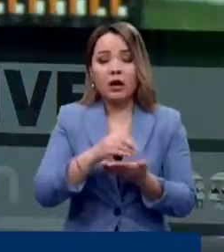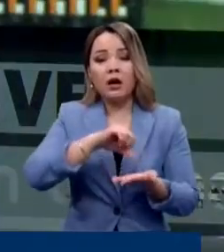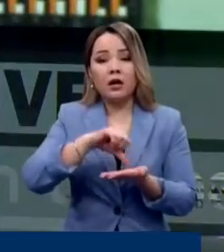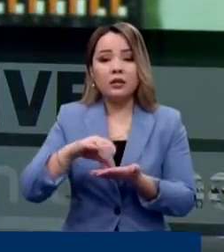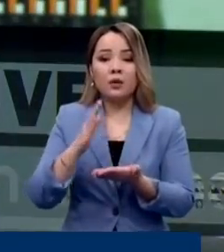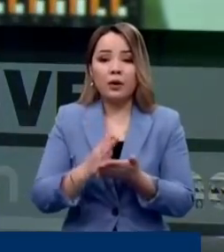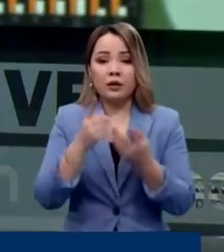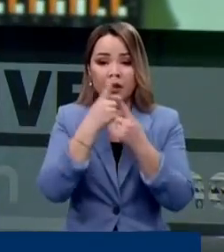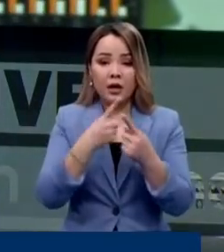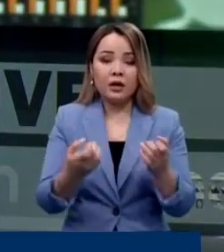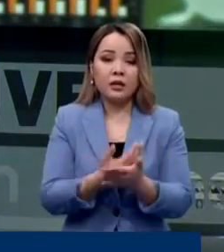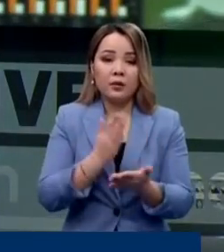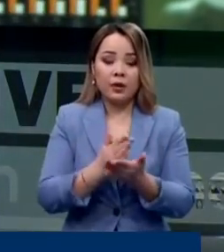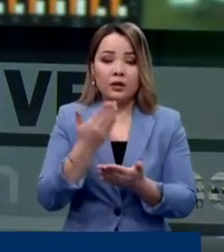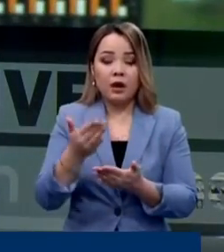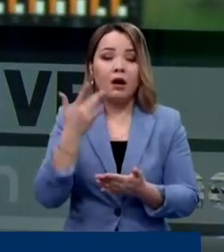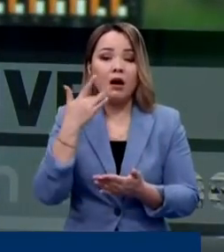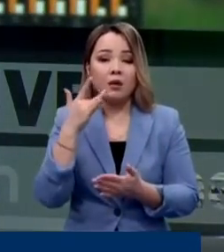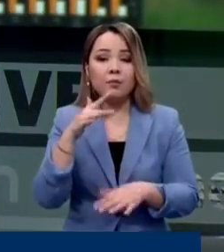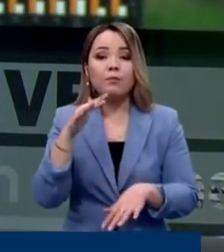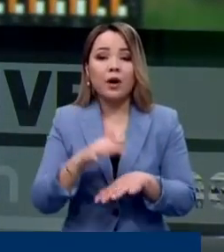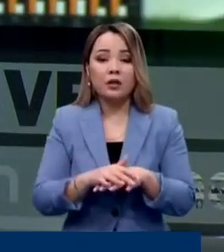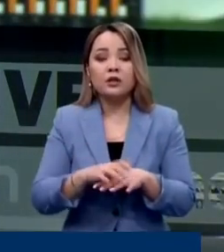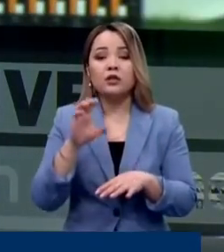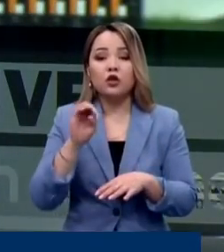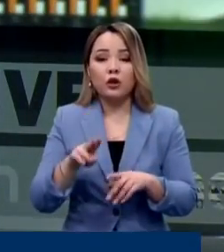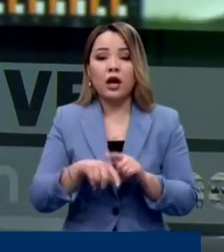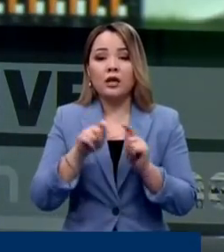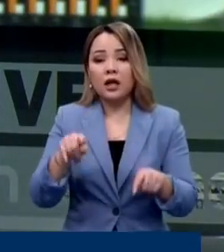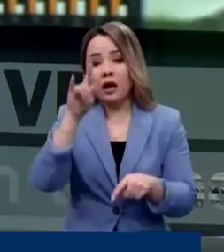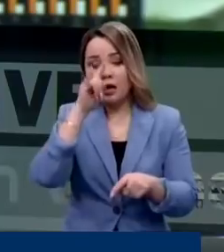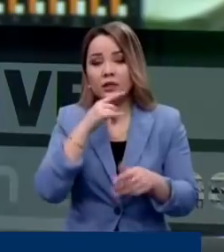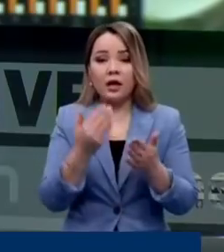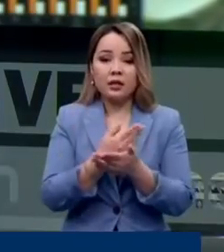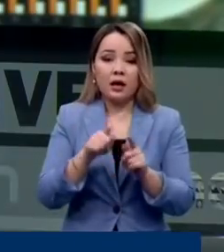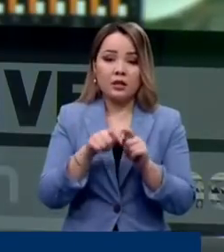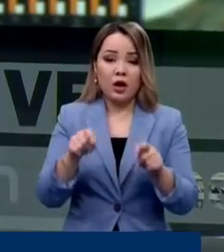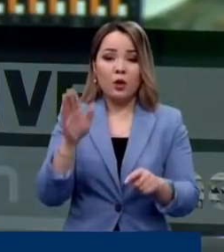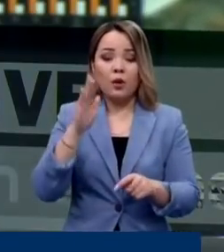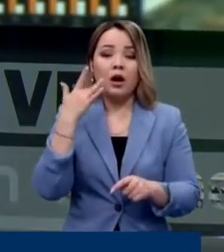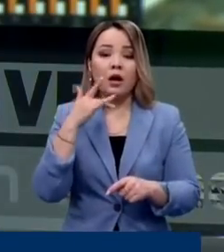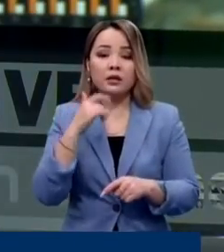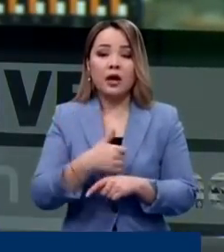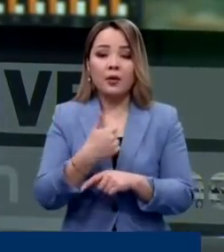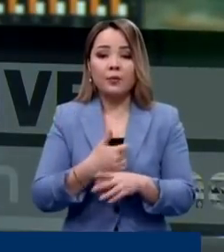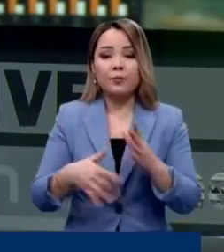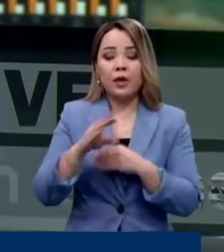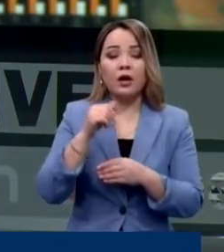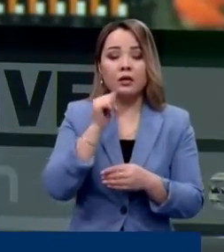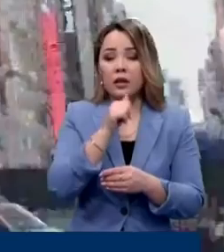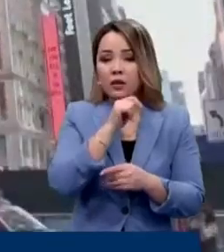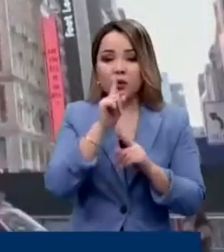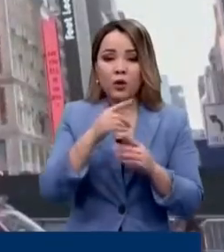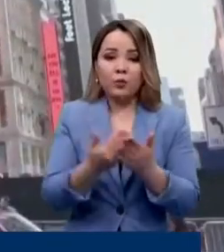бар ақпаратты айта кетейік. Енді Америкада банктік шот ашқан қазақстандықтар туралы ақпар айқын болады. Ақш билігі бар мәліметті жасырмай